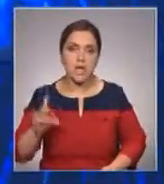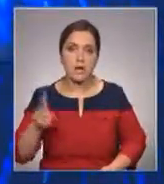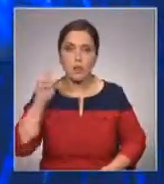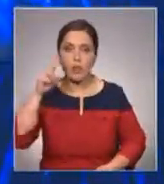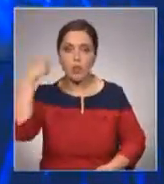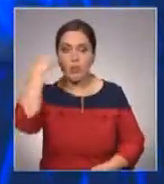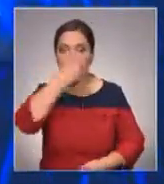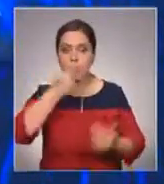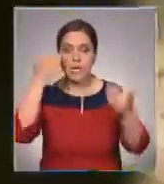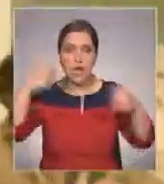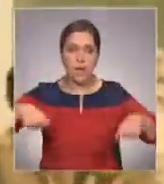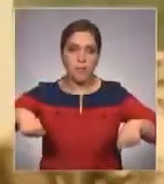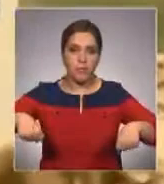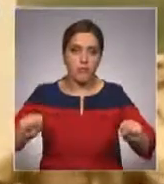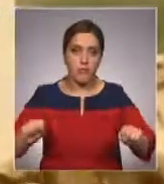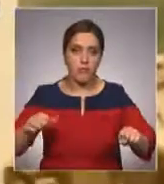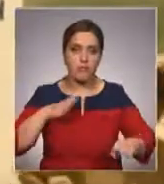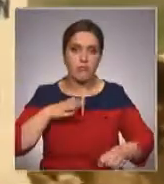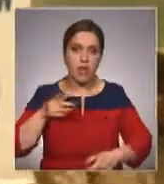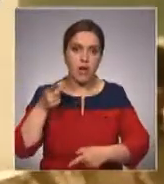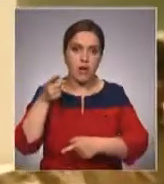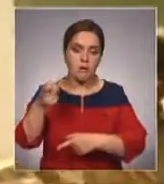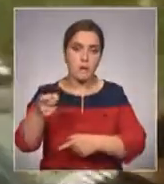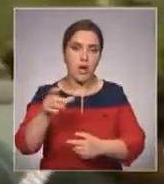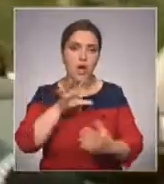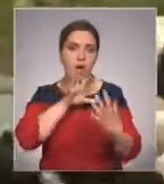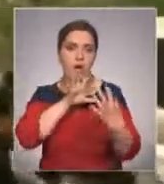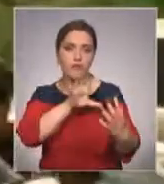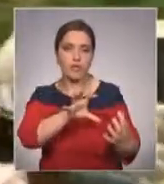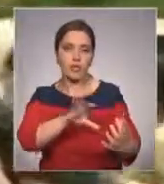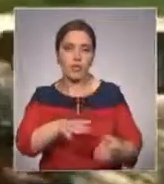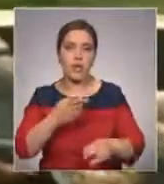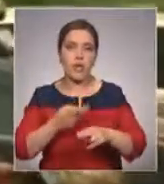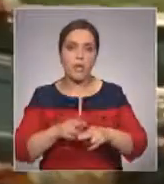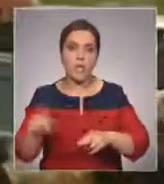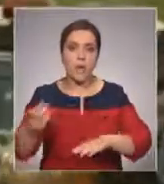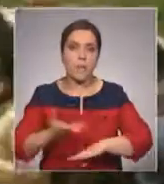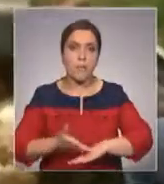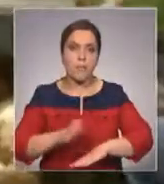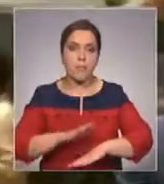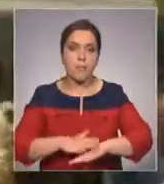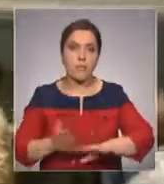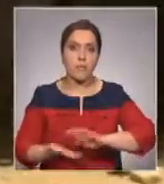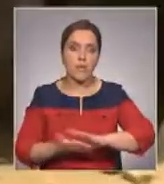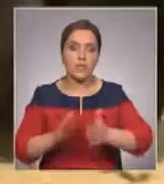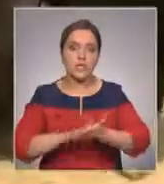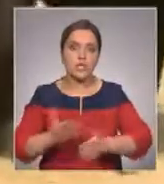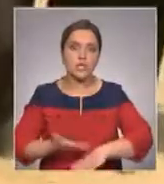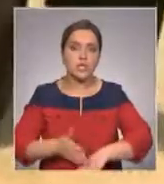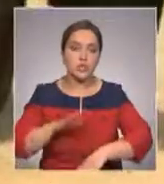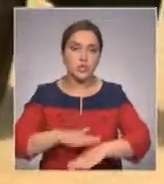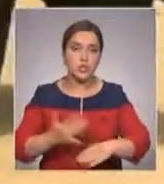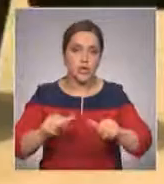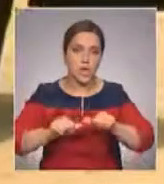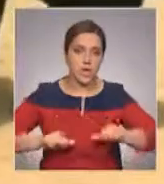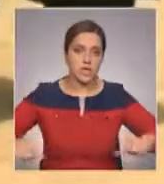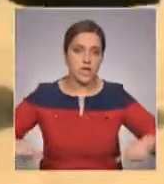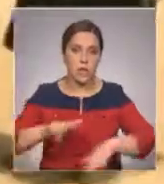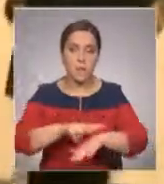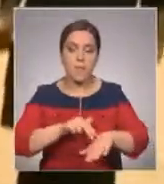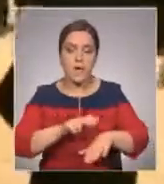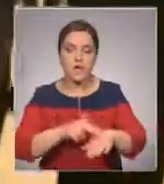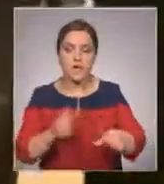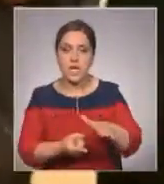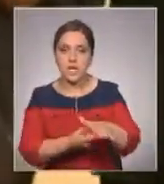мотоциклах обстреляли пассажирский автобус. Состояние большинства пострадавших критическое. Место трагедии сейчас оцеплено, полицейские